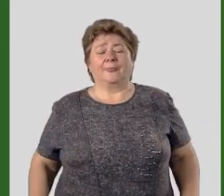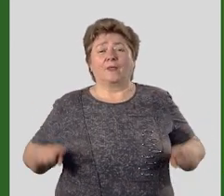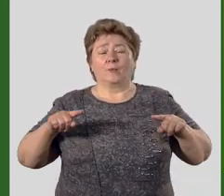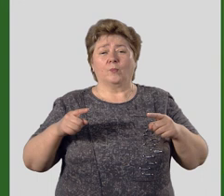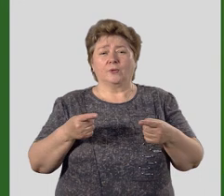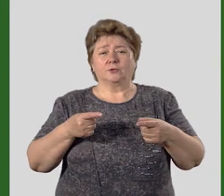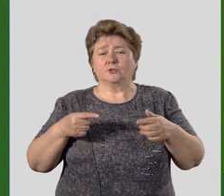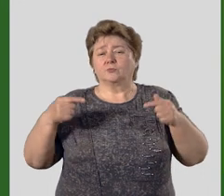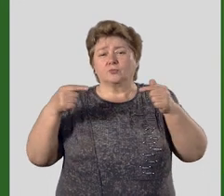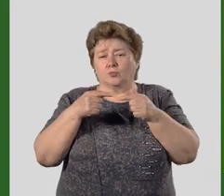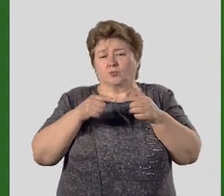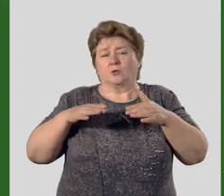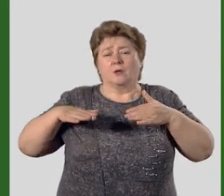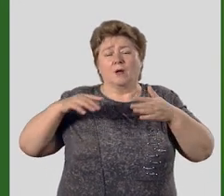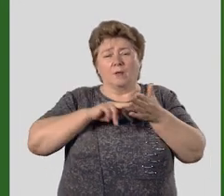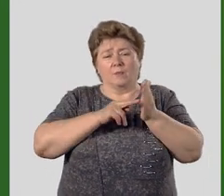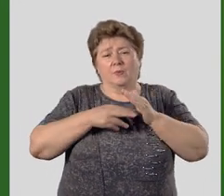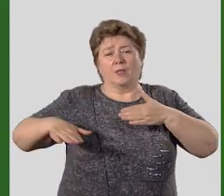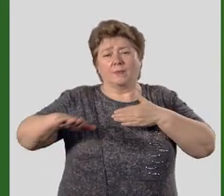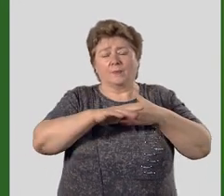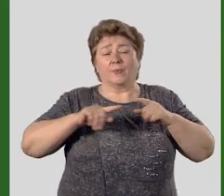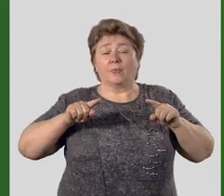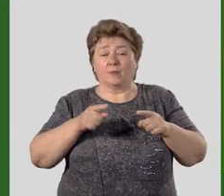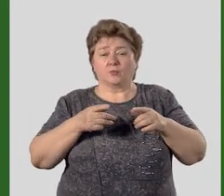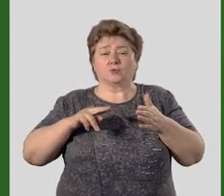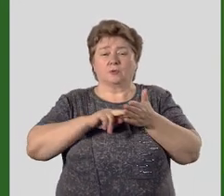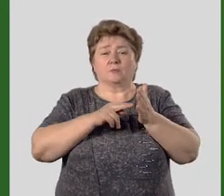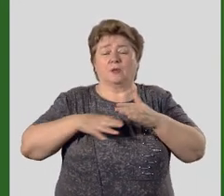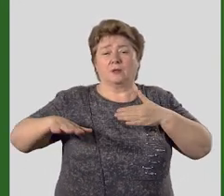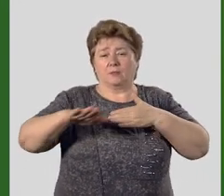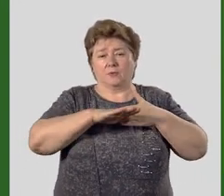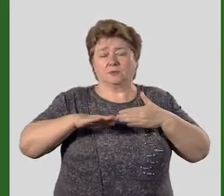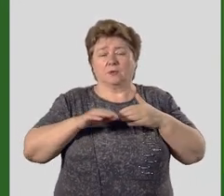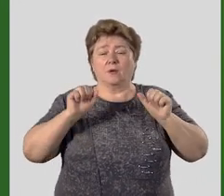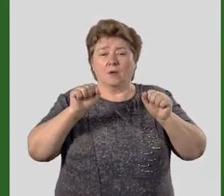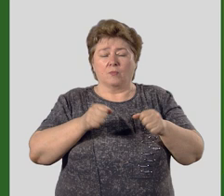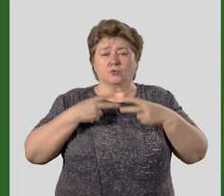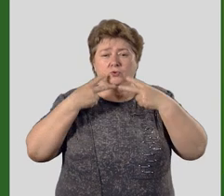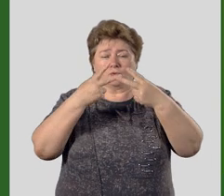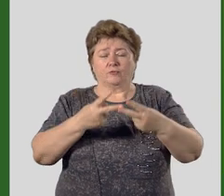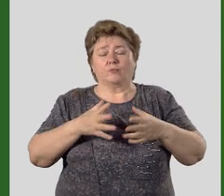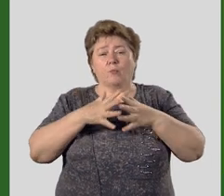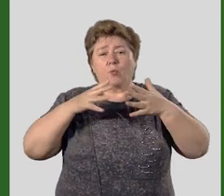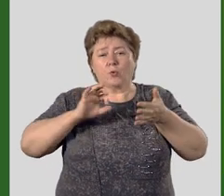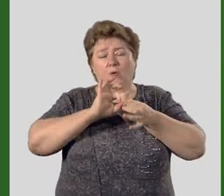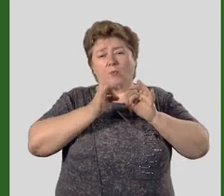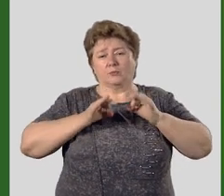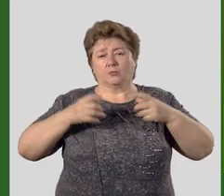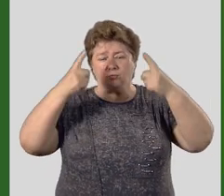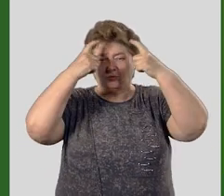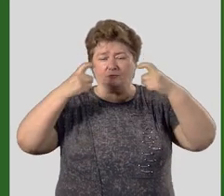Почему именно план местности? Потому что на плане местности можно увидеть более